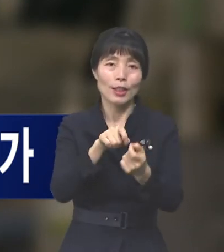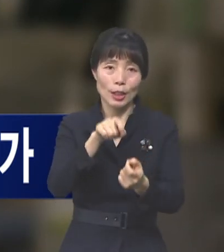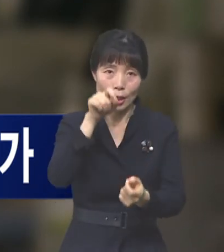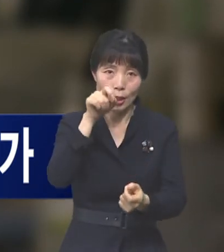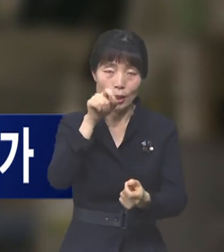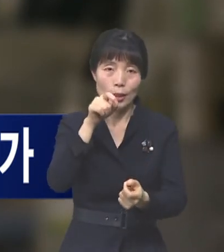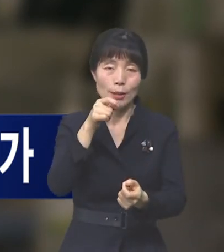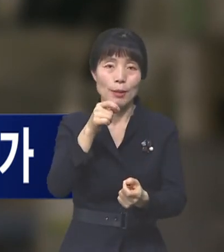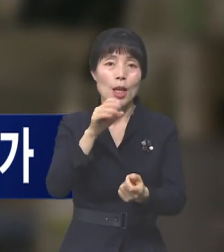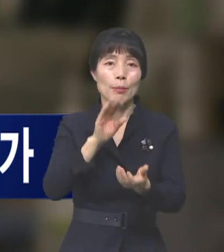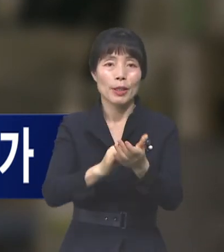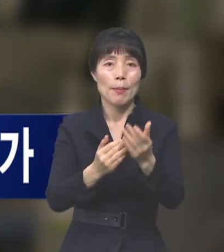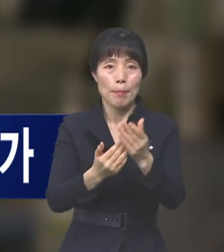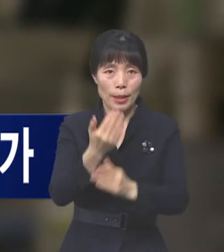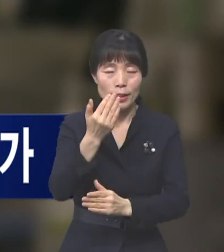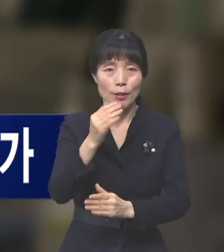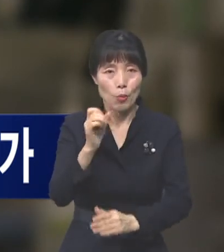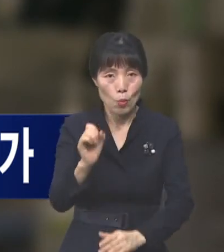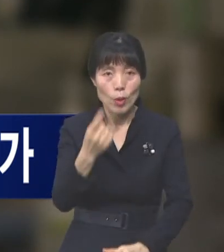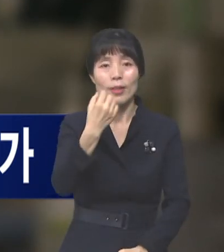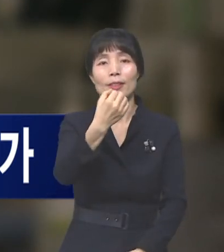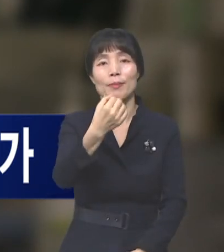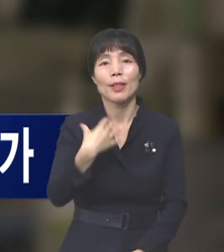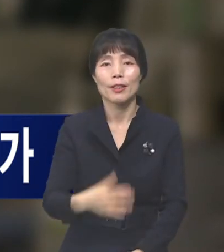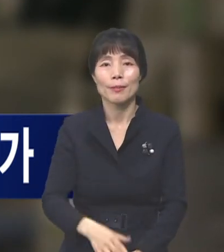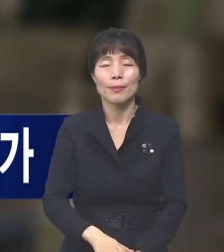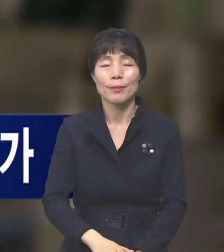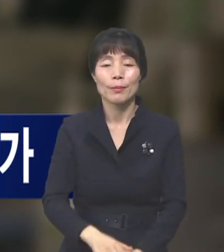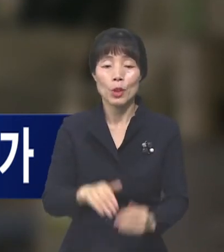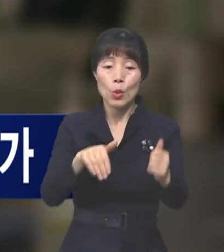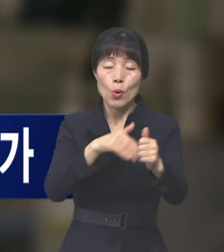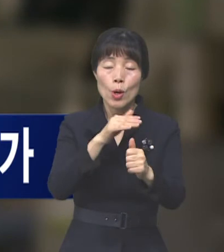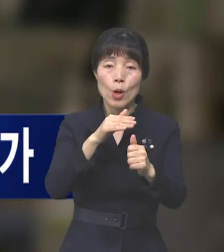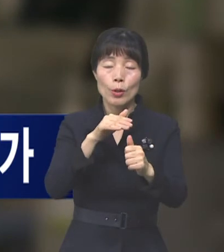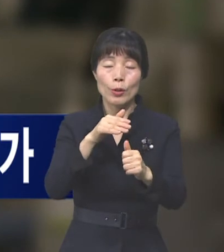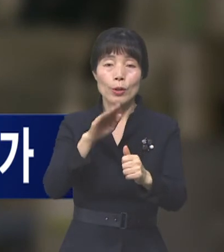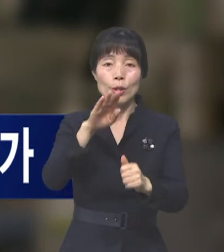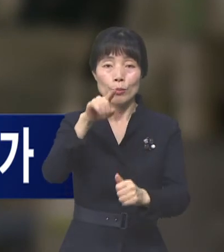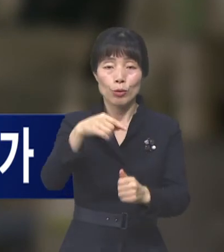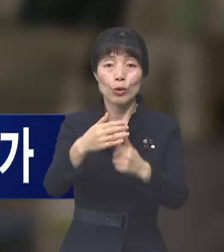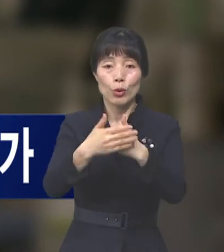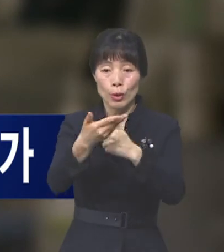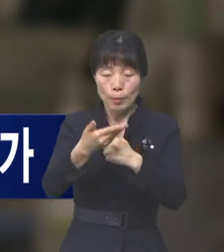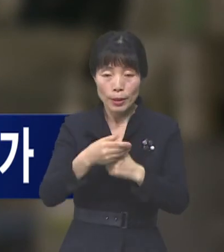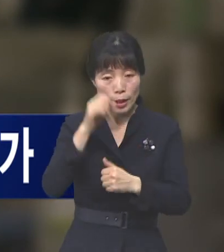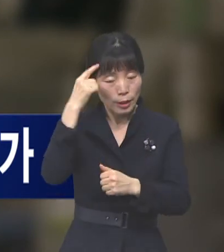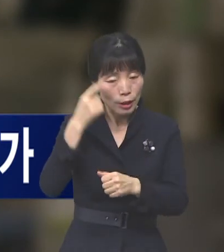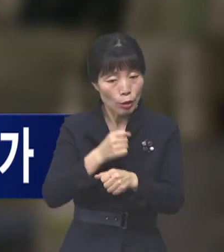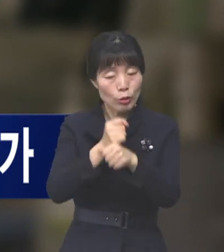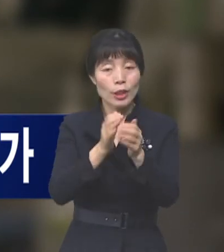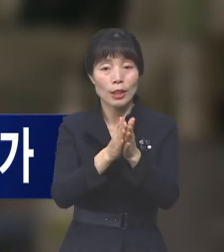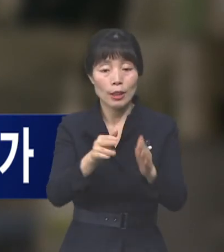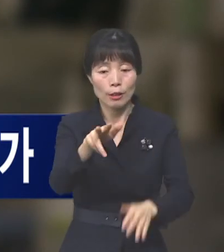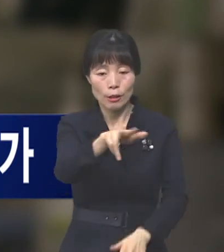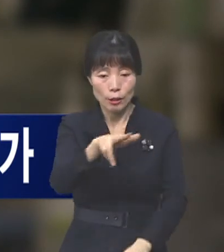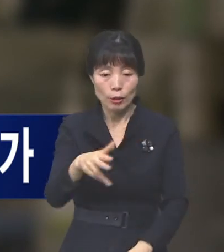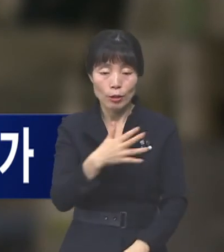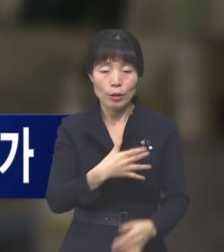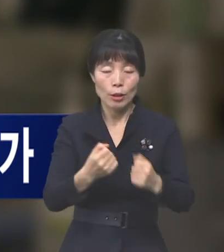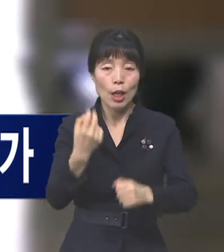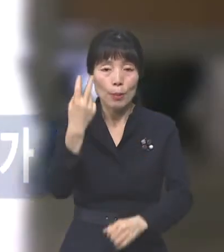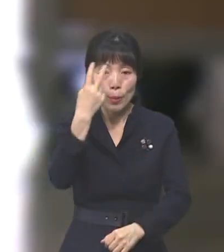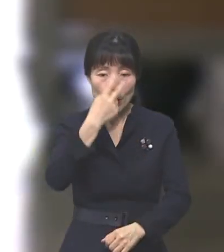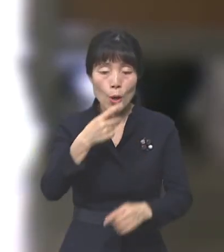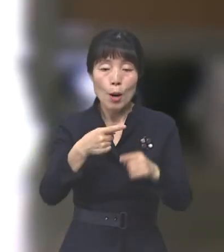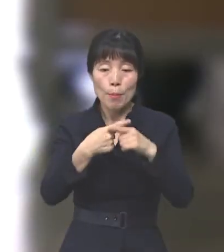증가의 원인으로 분석했습니다. 이번 연구는 환경부의 지원을 받아 진행됐으며 전국 의료기관에서